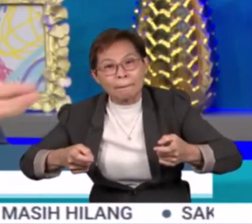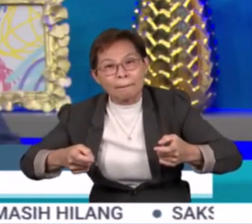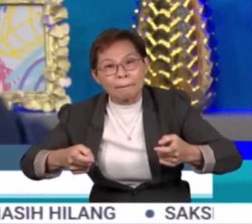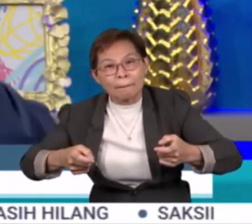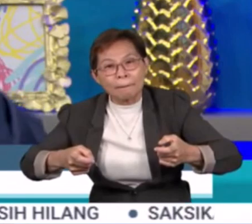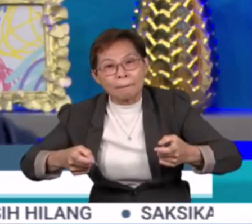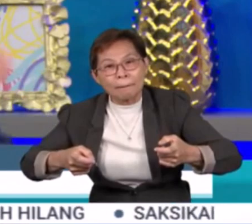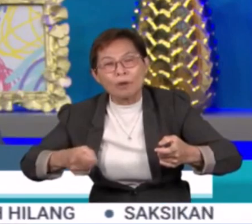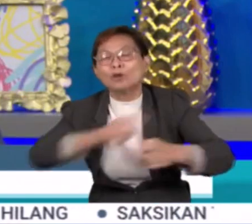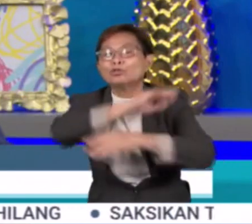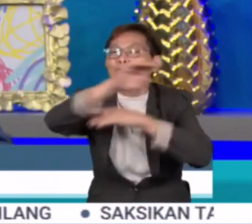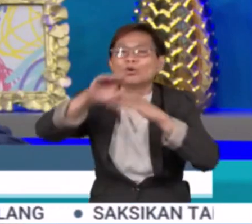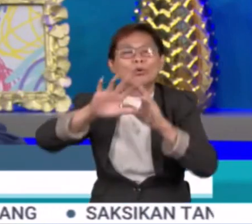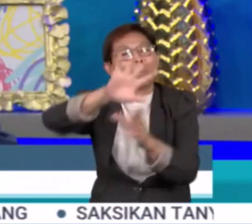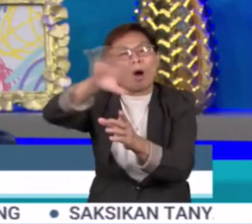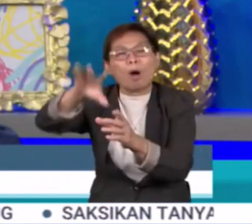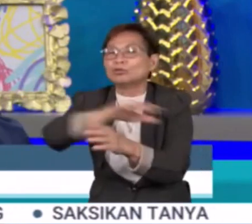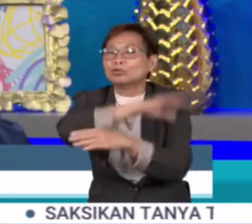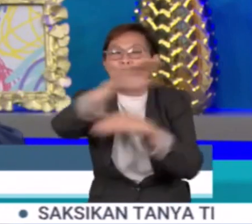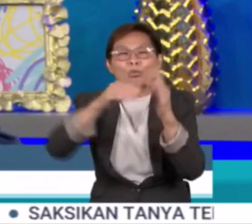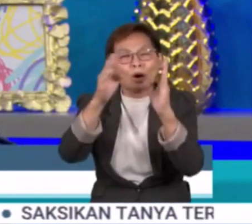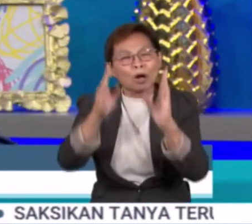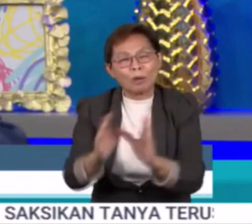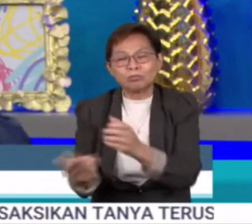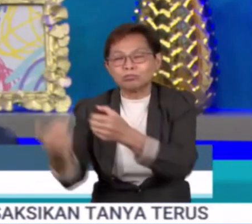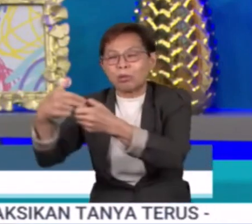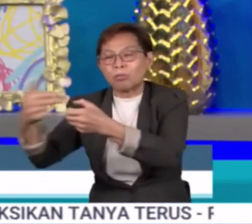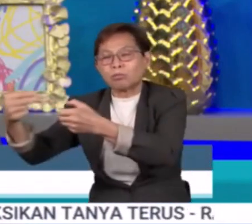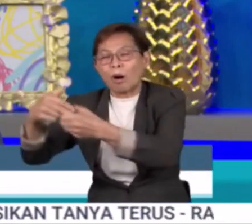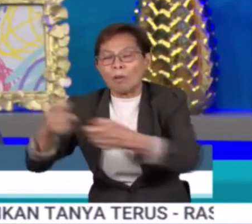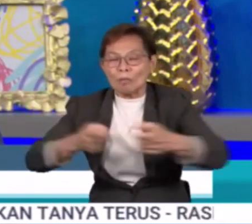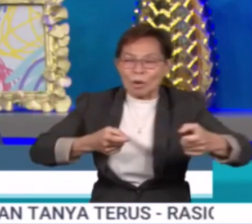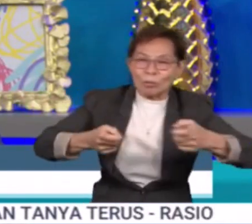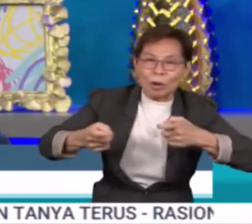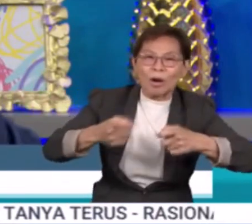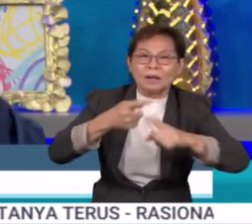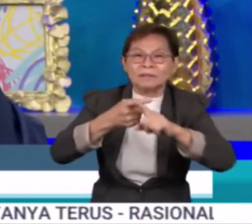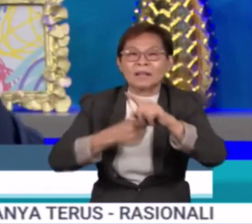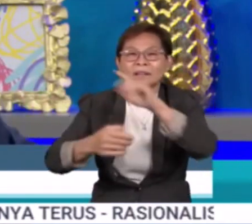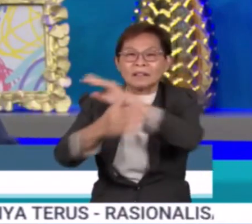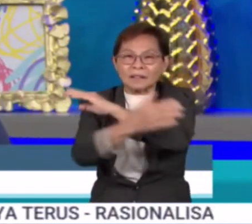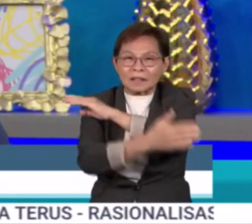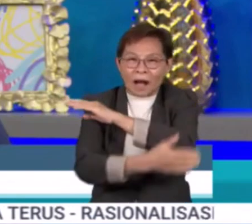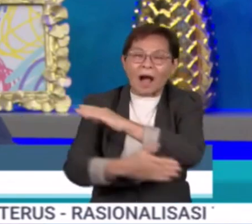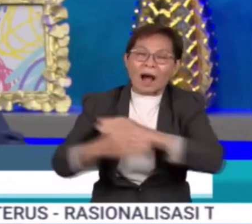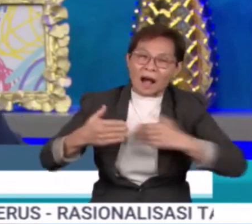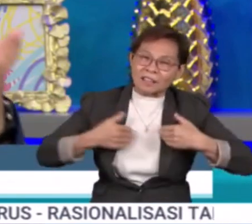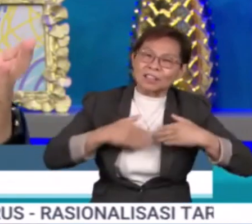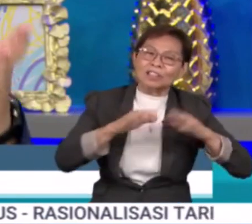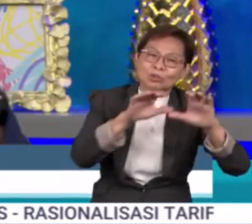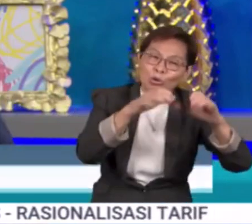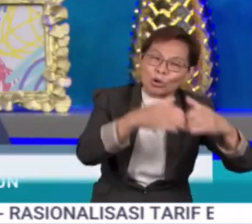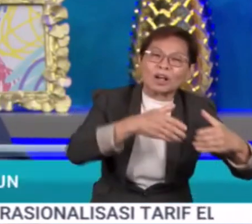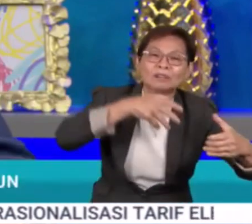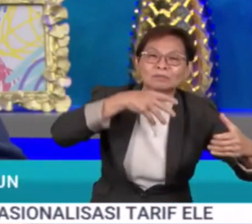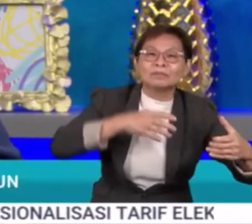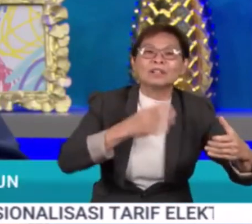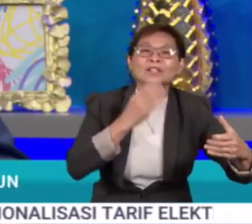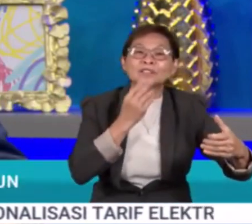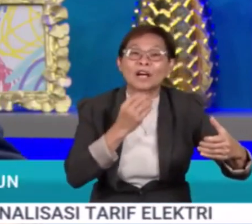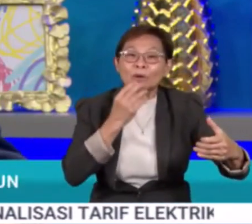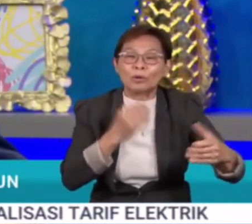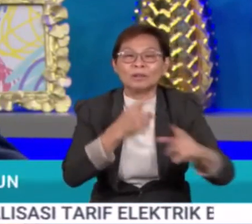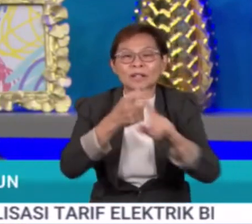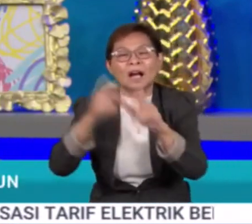mengira semua kaum terlibat daripada pentadbiran tersebut. Kita semua tahu daripada negara Madinah ada golongan Yahudinya dan seterusnya